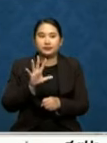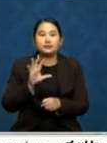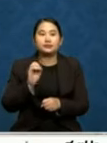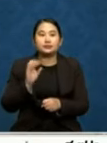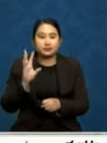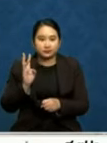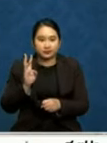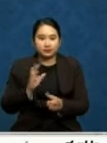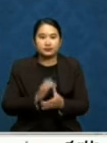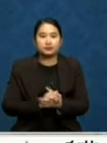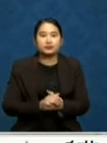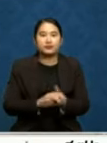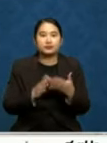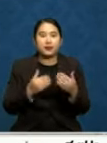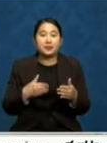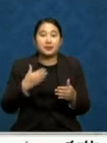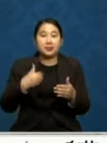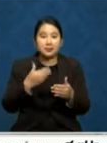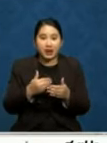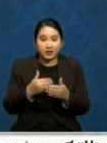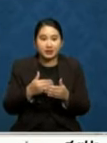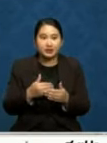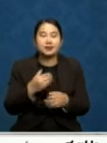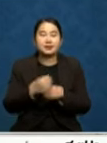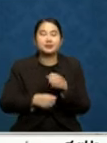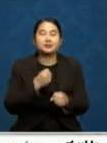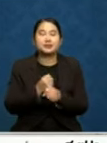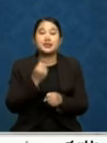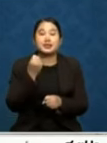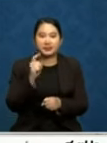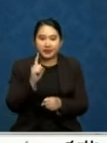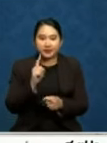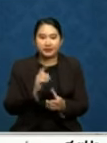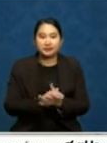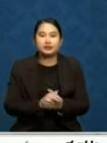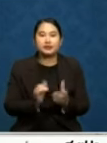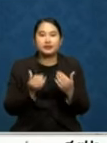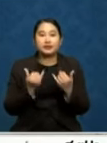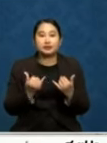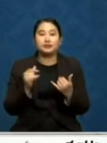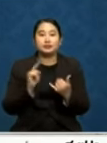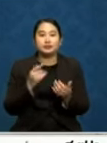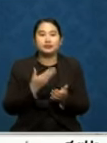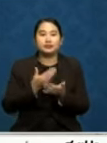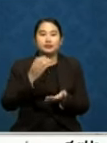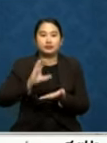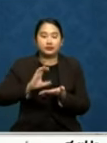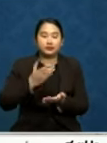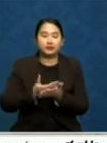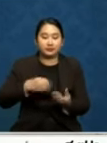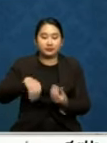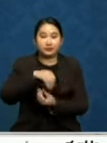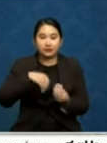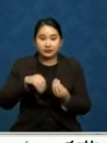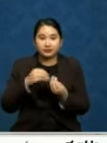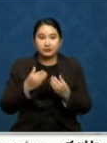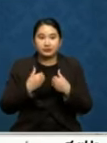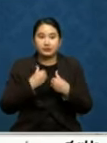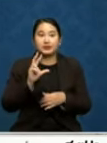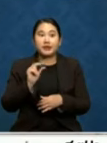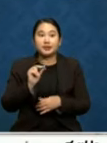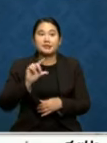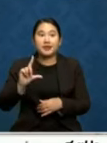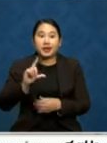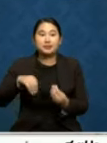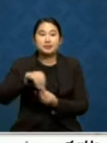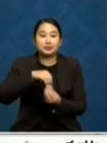2556นะครับซึ่งก็ผ่านมาเป็นเวลา11ปีแล้วนะครับสำหรับปัจจุบันนี้กองทุนของท่านเนี่ยมีเงินหมุนเวียนอยู่อีก30ล้านบาท